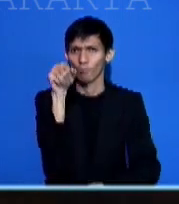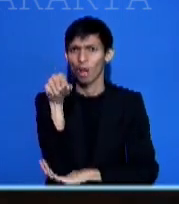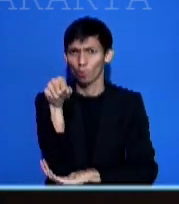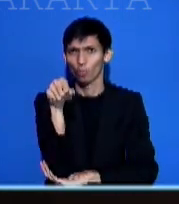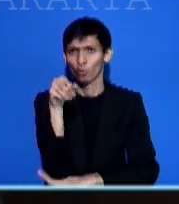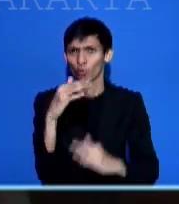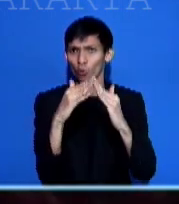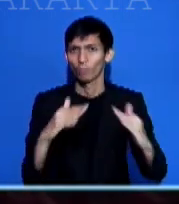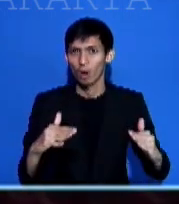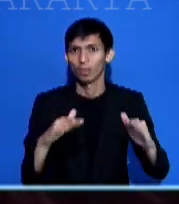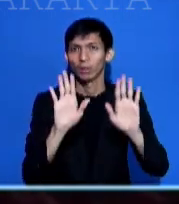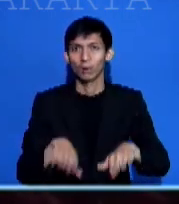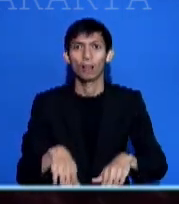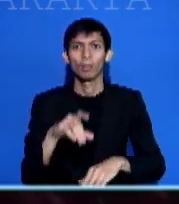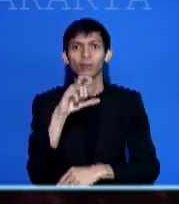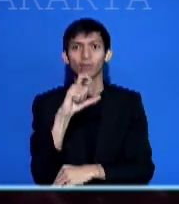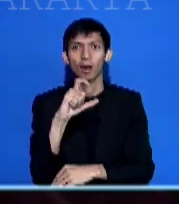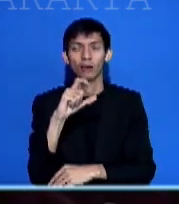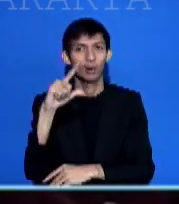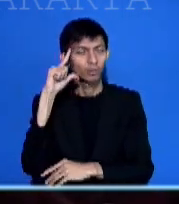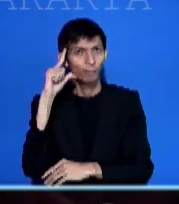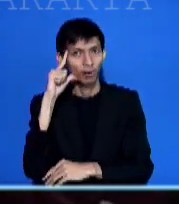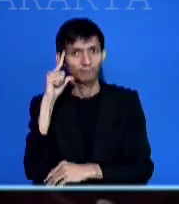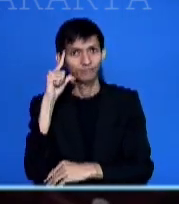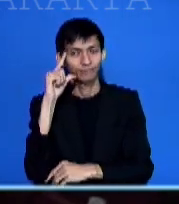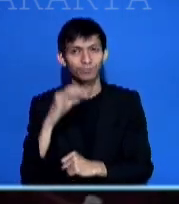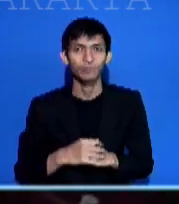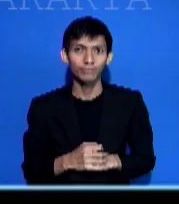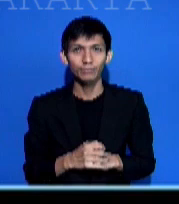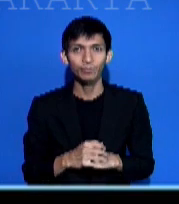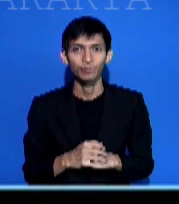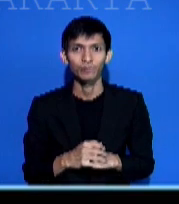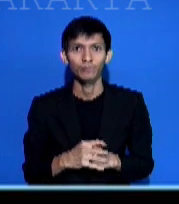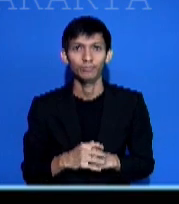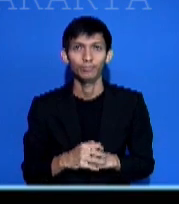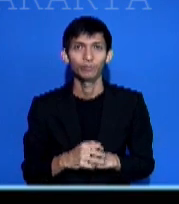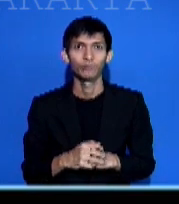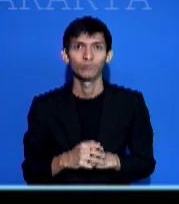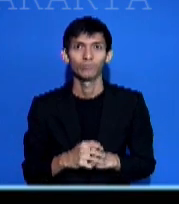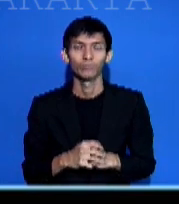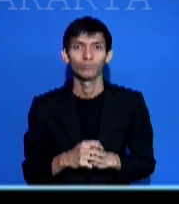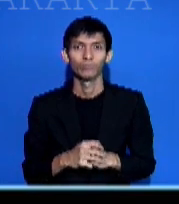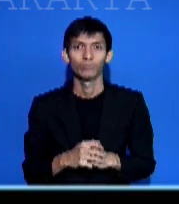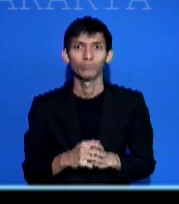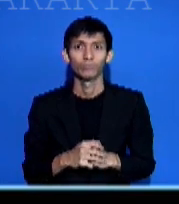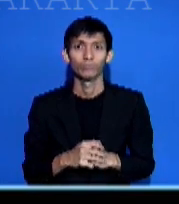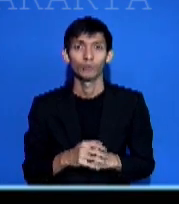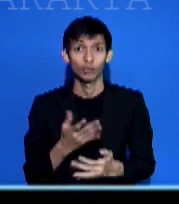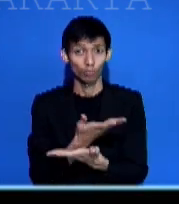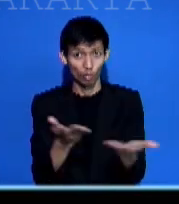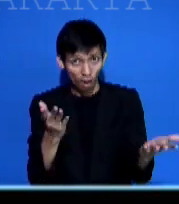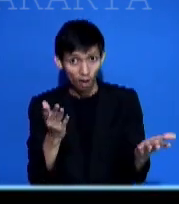sebuah rumah di wilayah Cangkringan, Sleman, Daerah Istimewa Yogyakarta. Kalau mereka ini ada